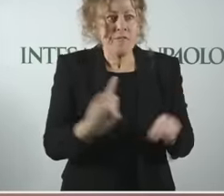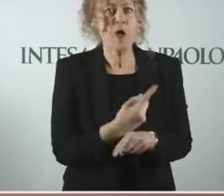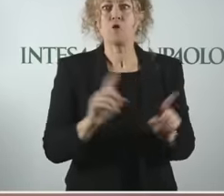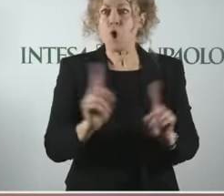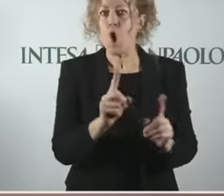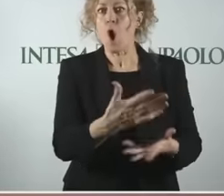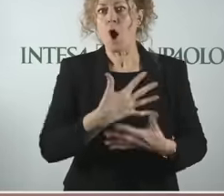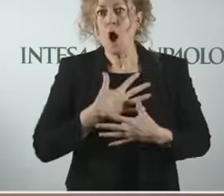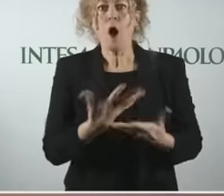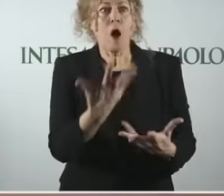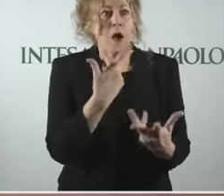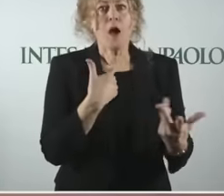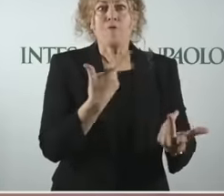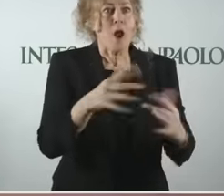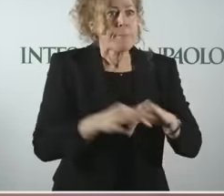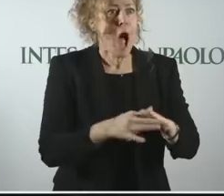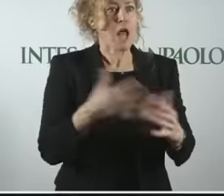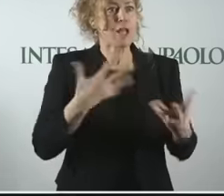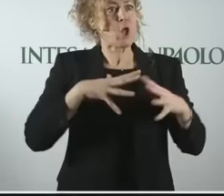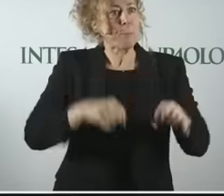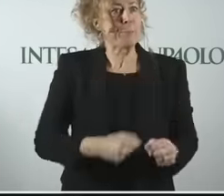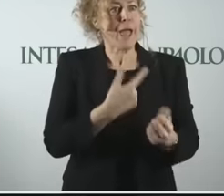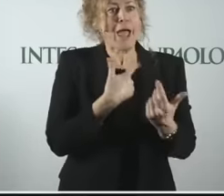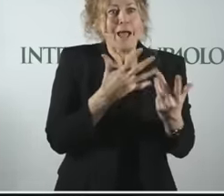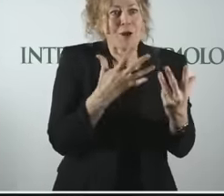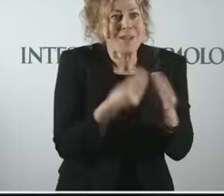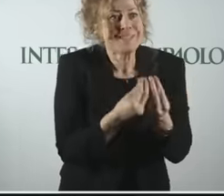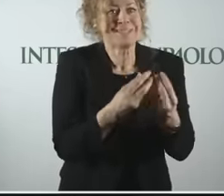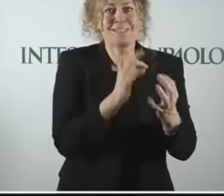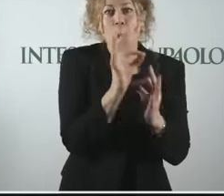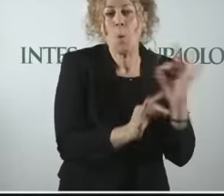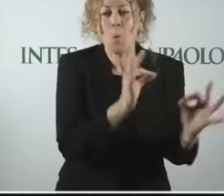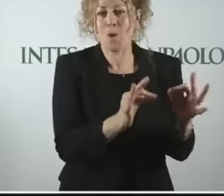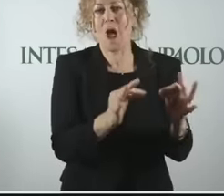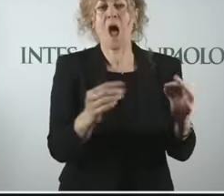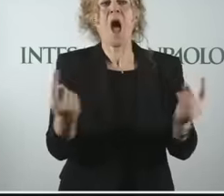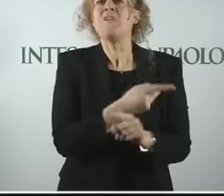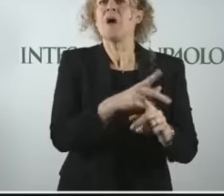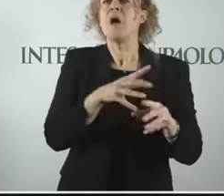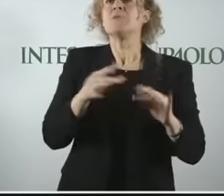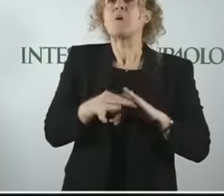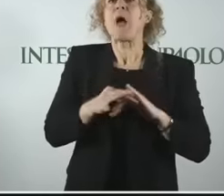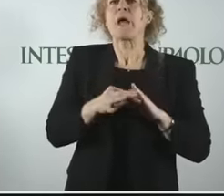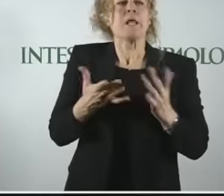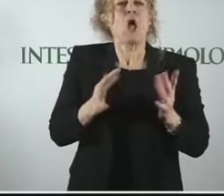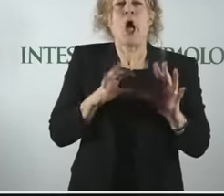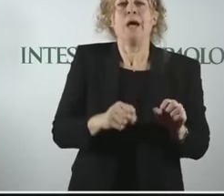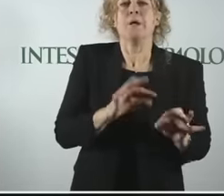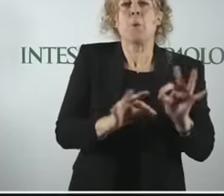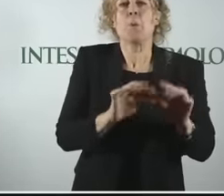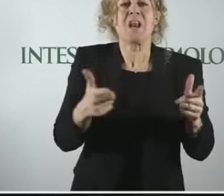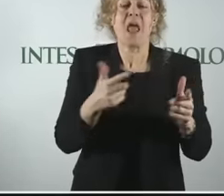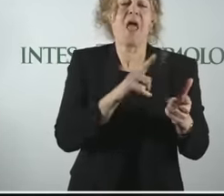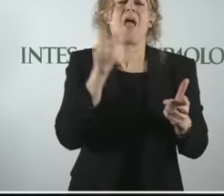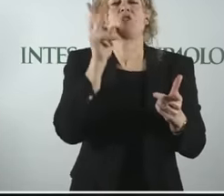Era una che avrebbe avuto voglia di avere un marito che si occupasse di lei e siccome il marito non se ne occupava Ovviamente lei si fa